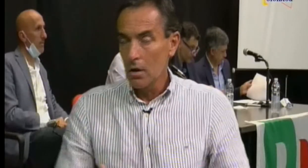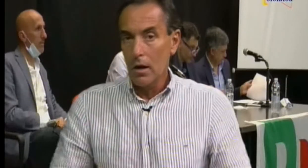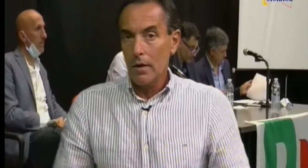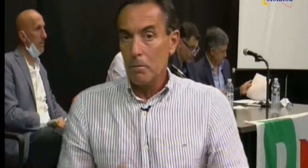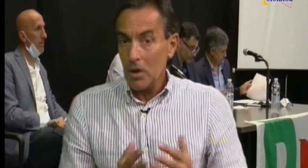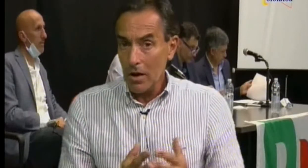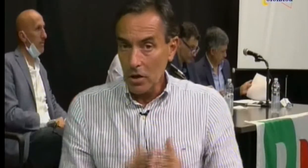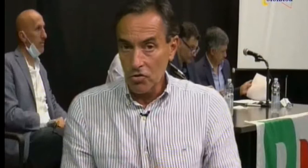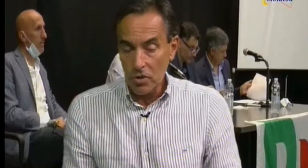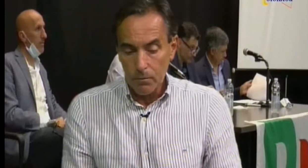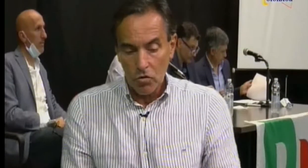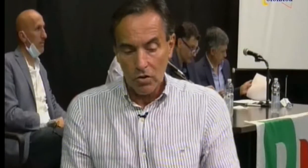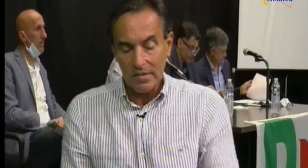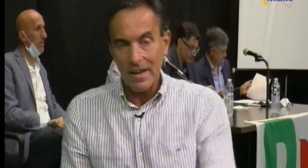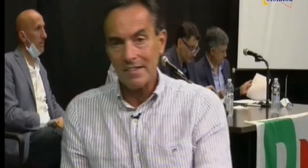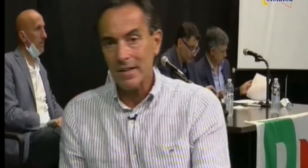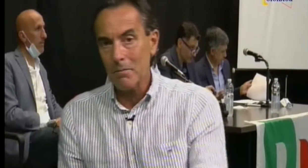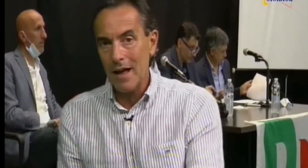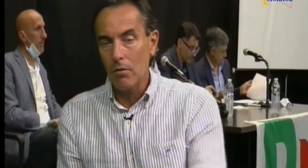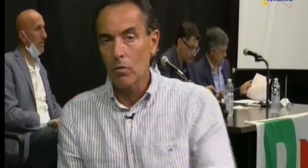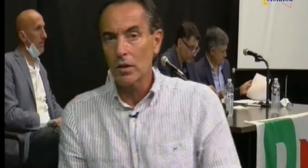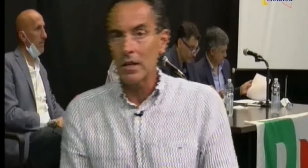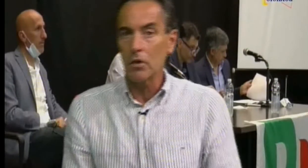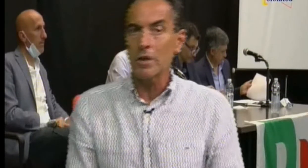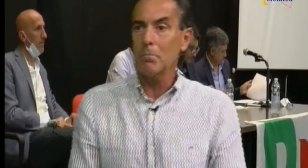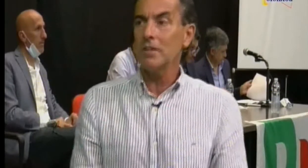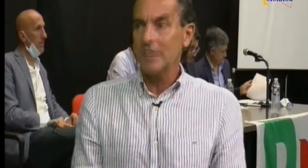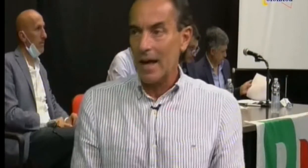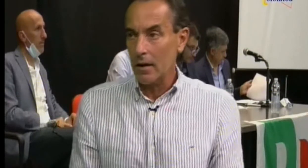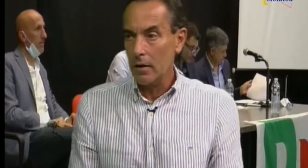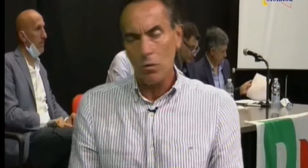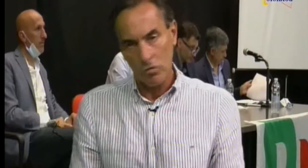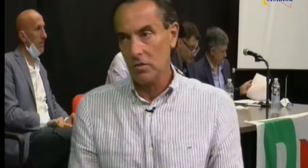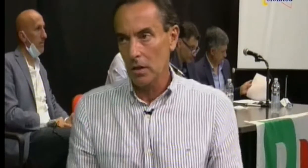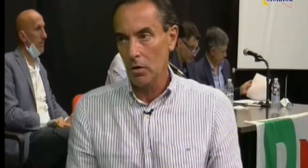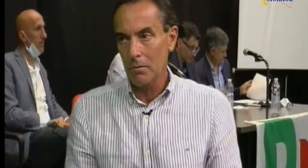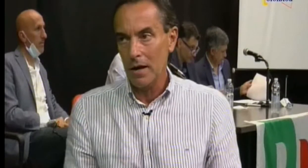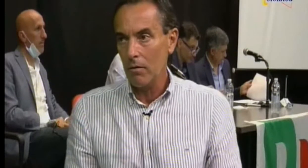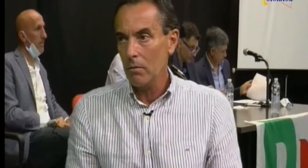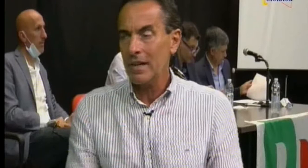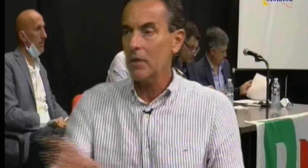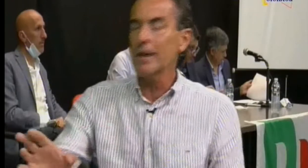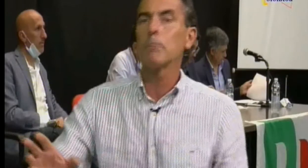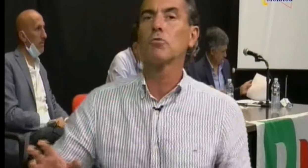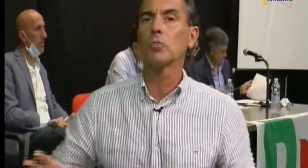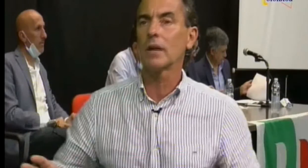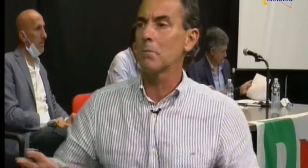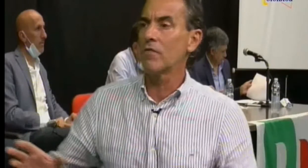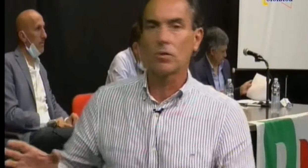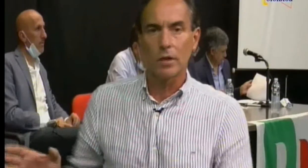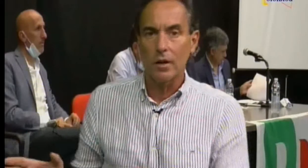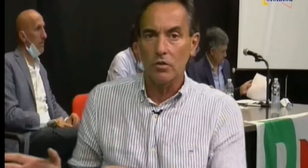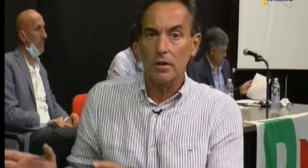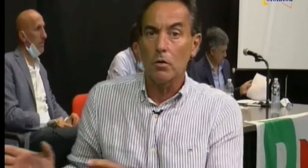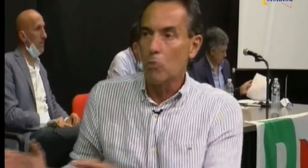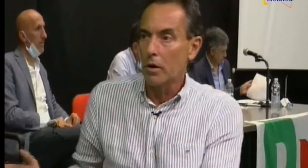però ad oggi, cioè, se essere bravo vuol dire non amministrare, questo sindaco è bravo, perché non è che posso dire che abbia